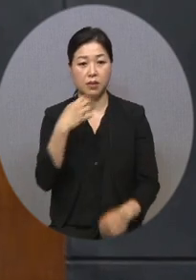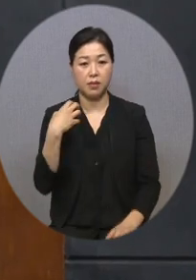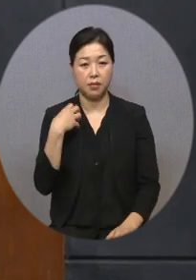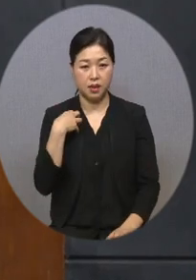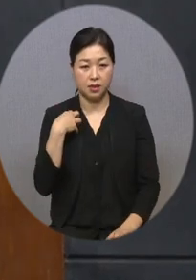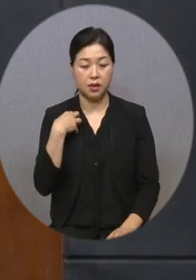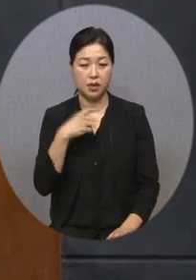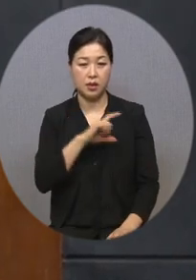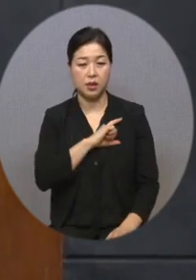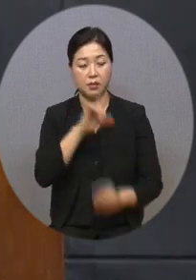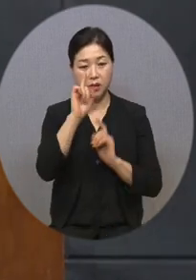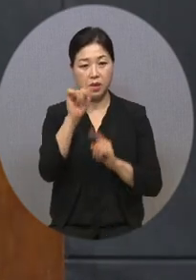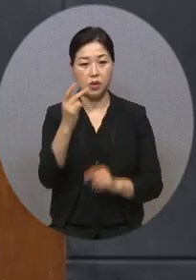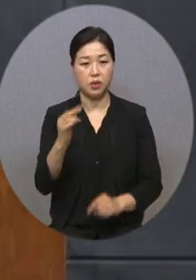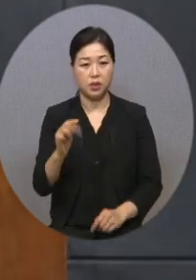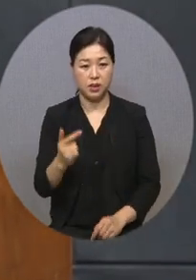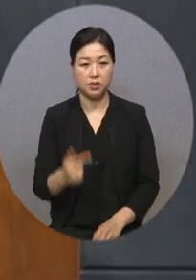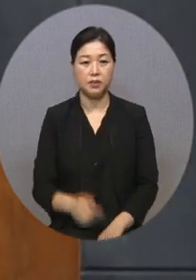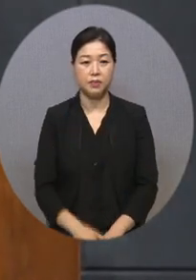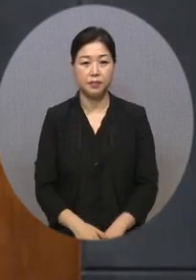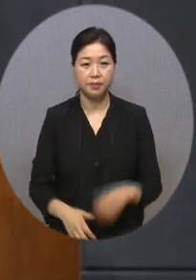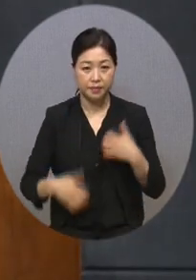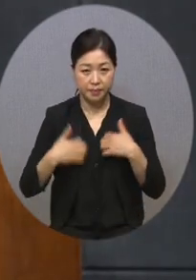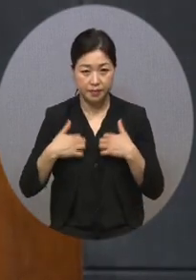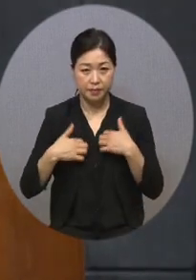이효진입니다. 반갑습니다.